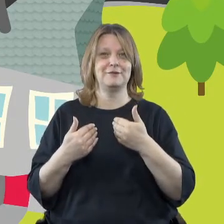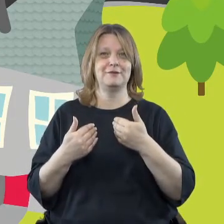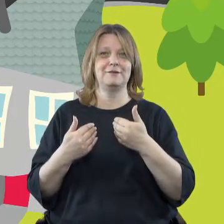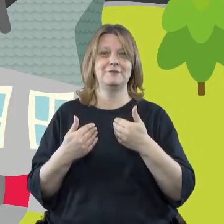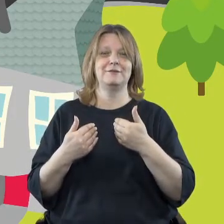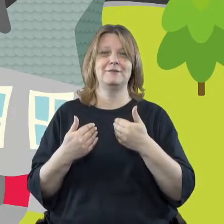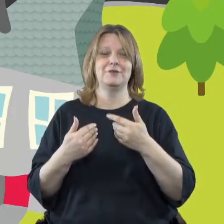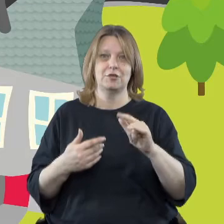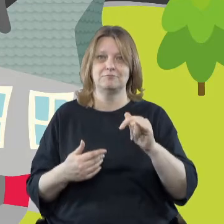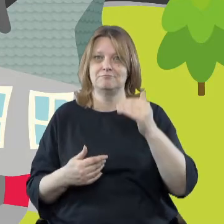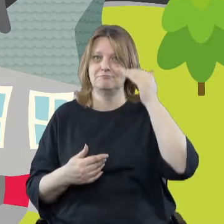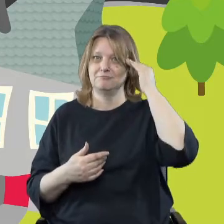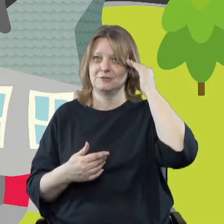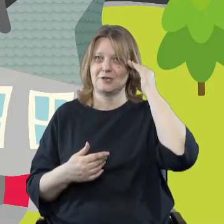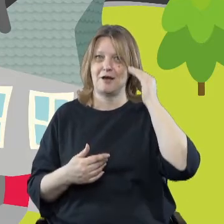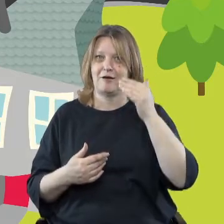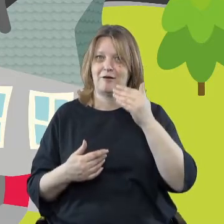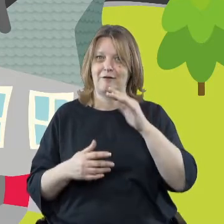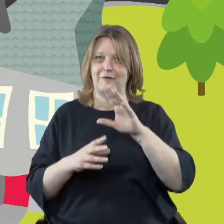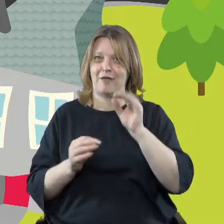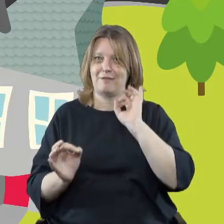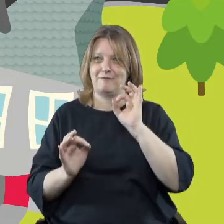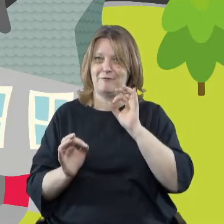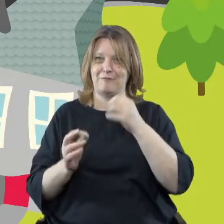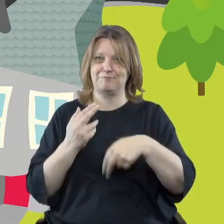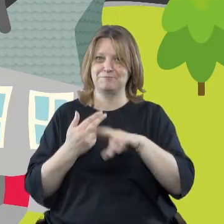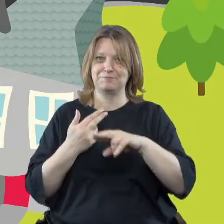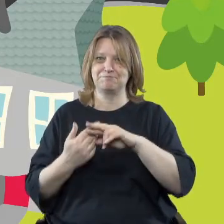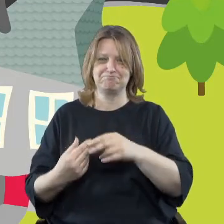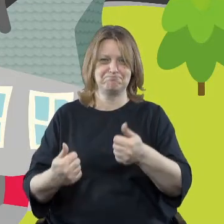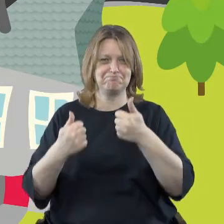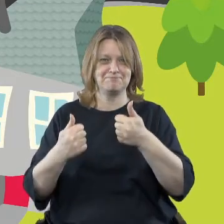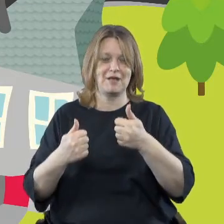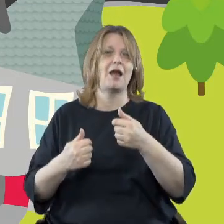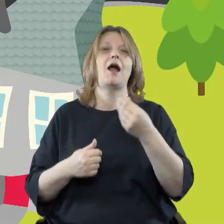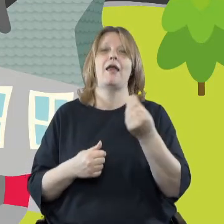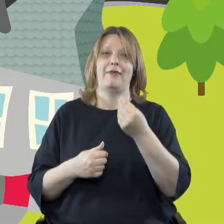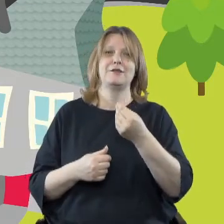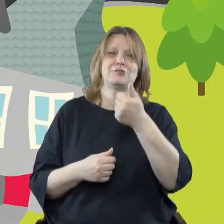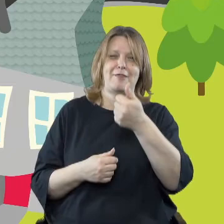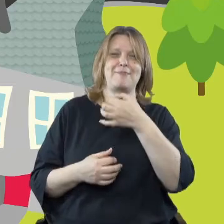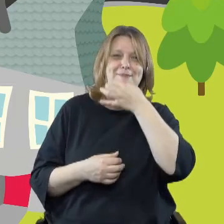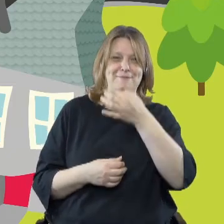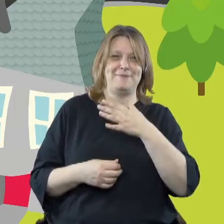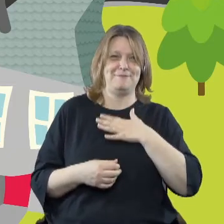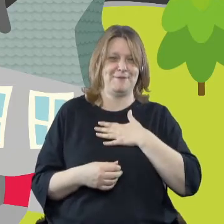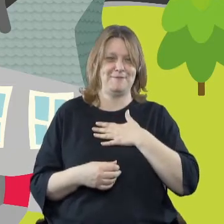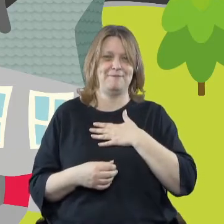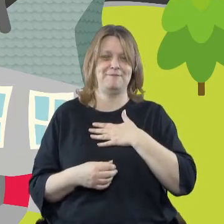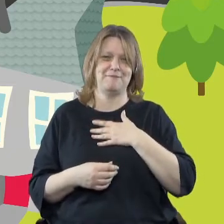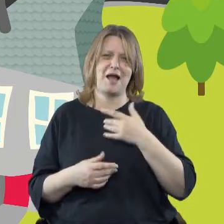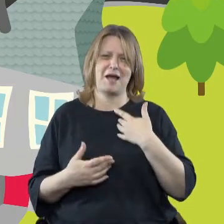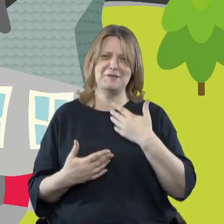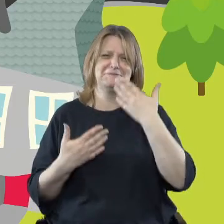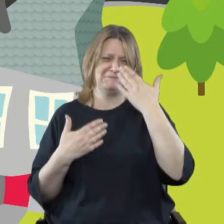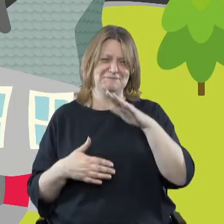takiej znajomości rzeczy. To jeszcze jedno pytanie i myślę, że również znacie odpowiedź